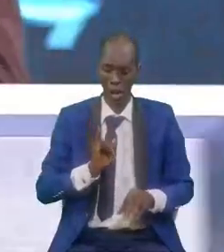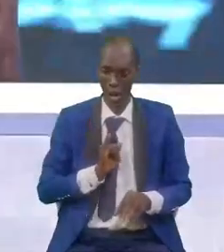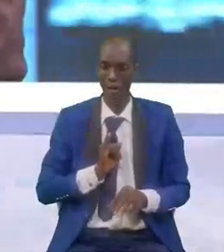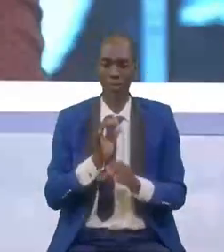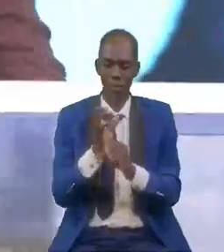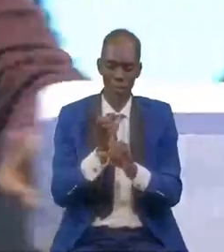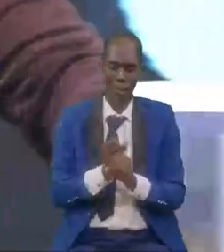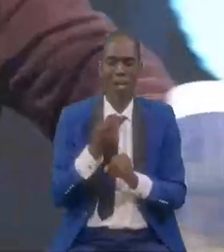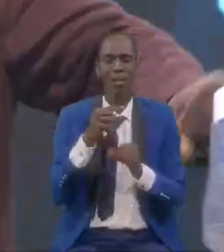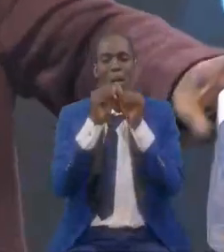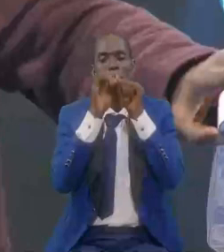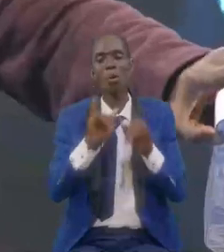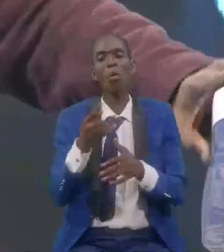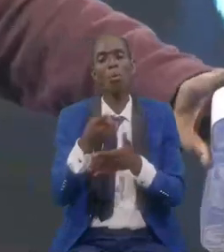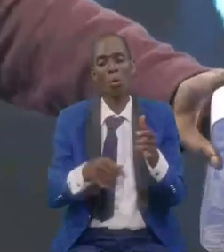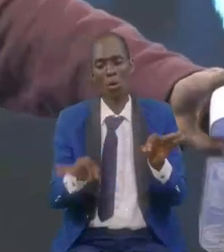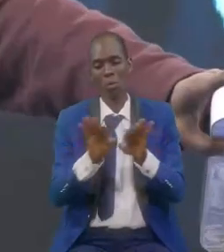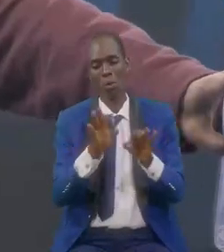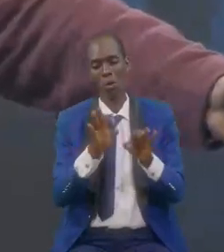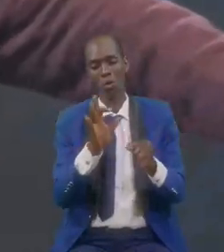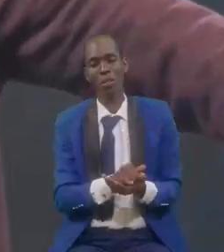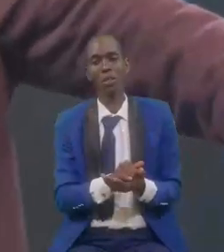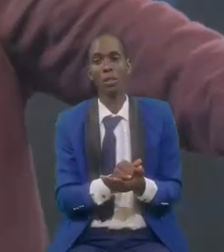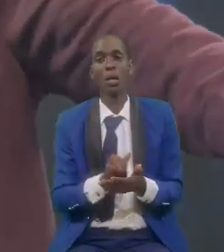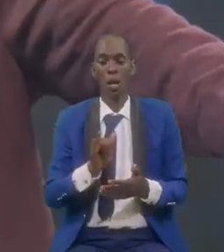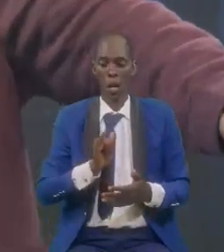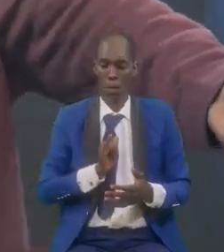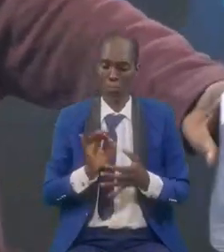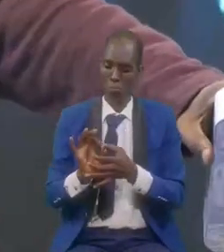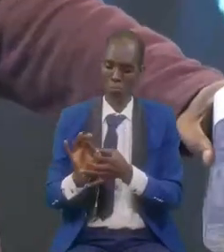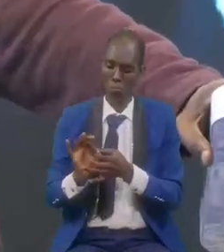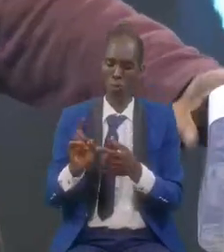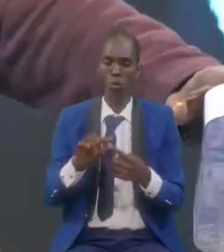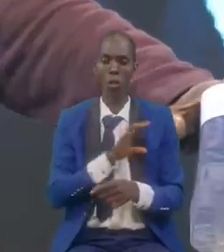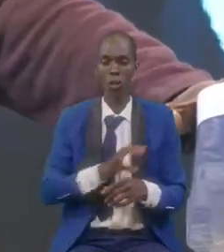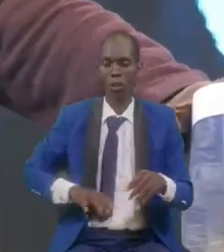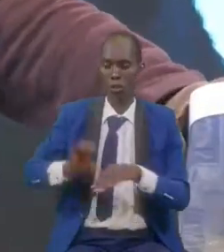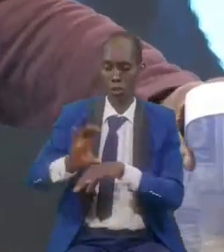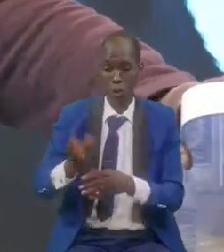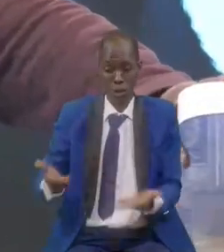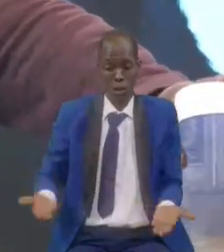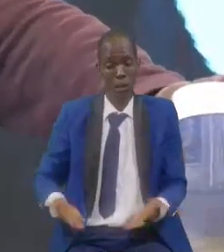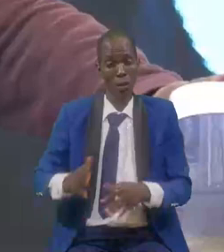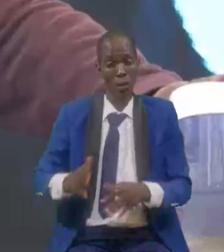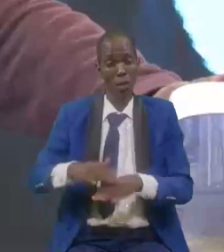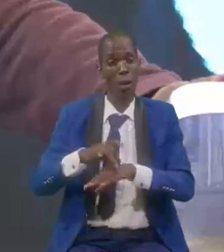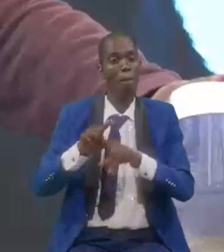de recevoir la bénédiction? Quelle est l'utilité d'appartenir à l'église de Christ sur la terre?